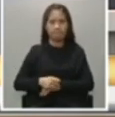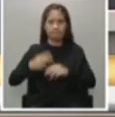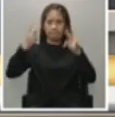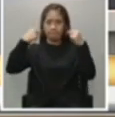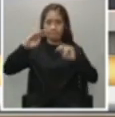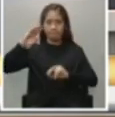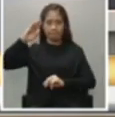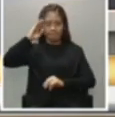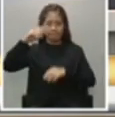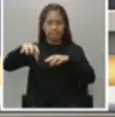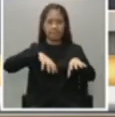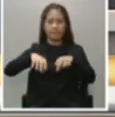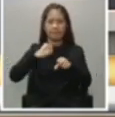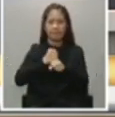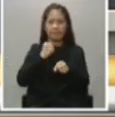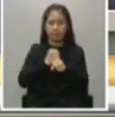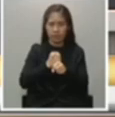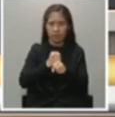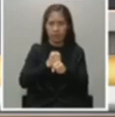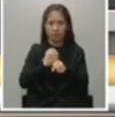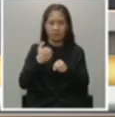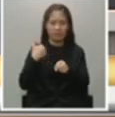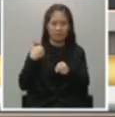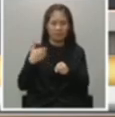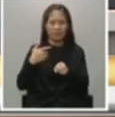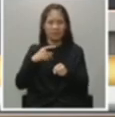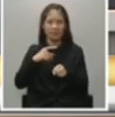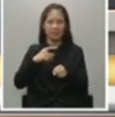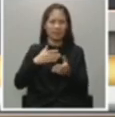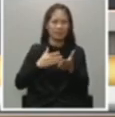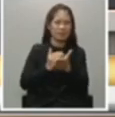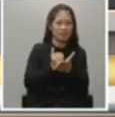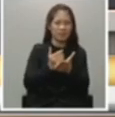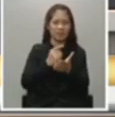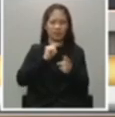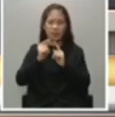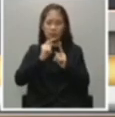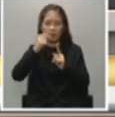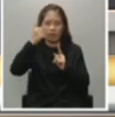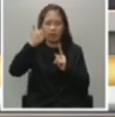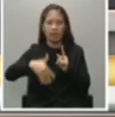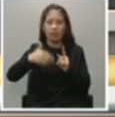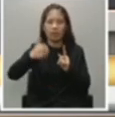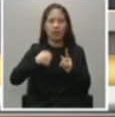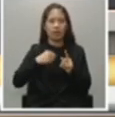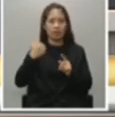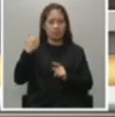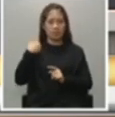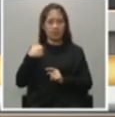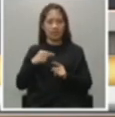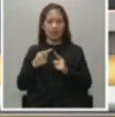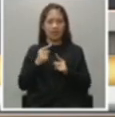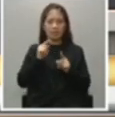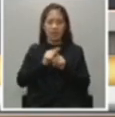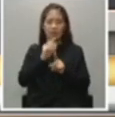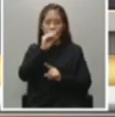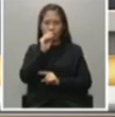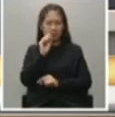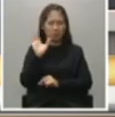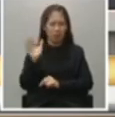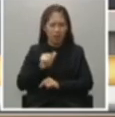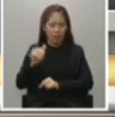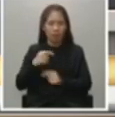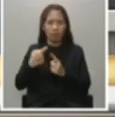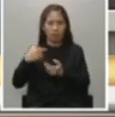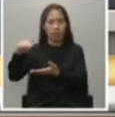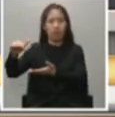ำเนินนโยบายผิดพลาดล้มเหลวในการเจรจาแล้วยังปากว่าแต่ตาขยิบปกปิด